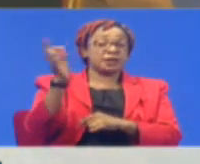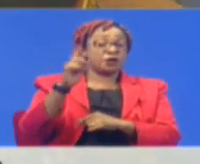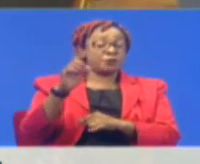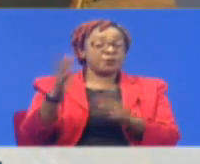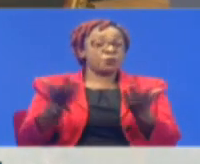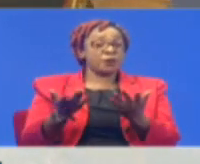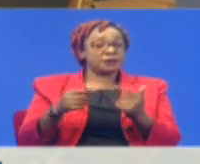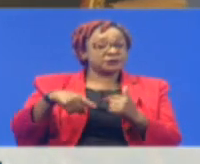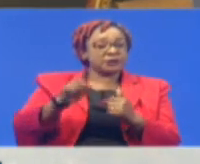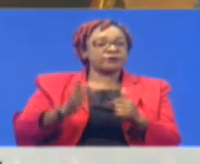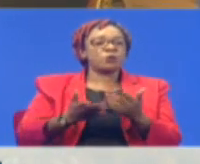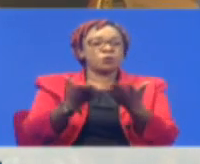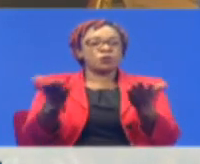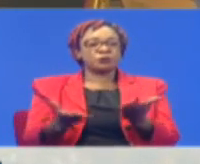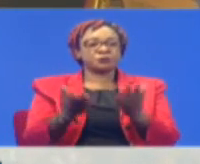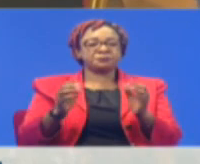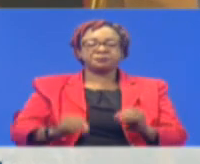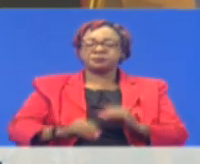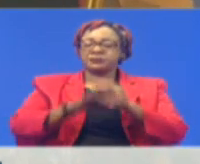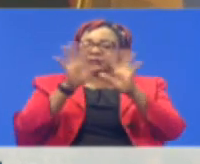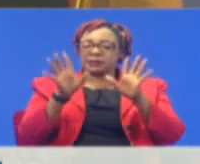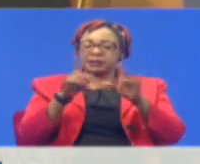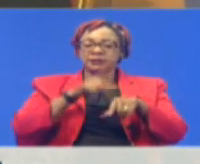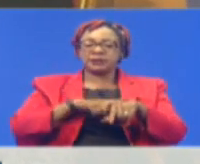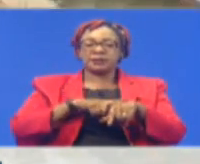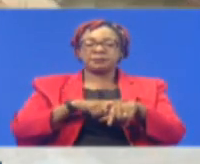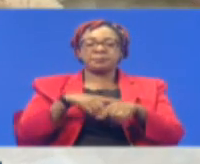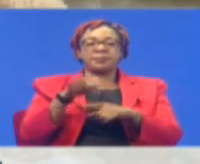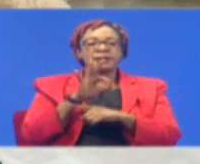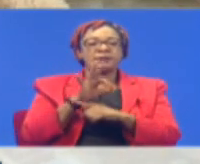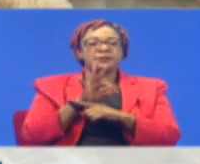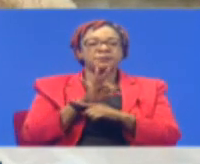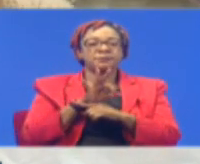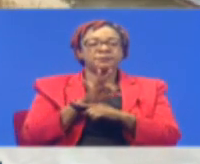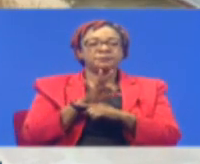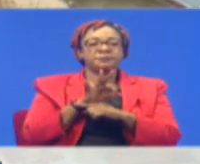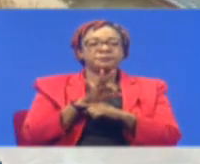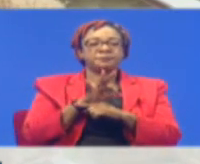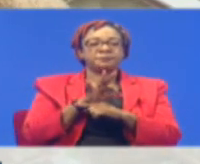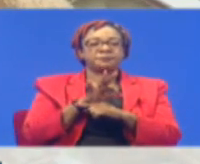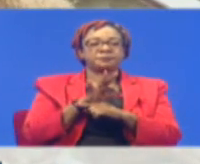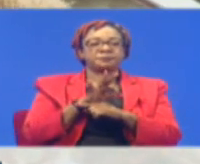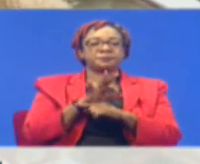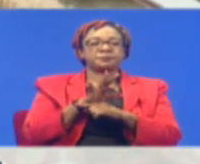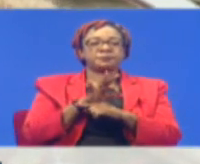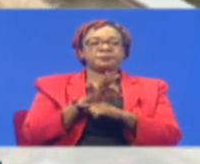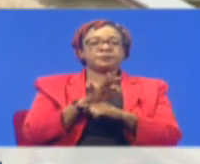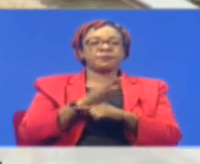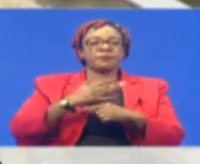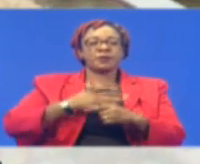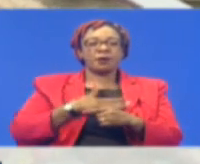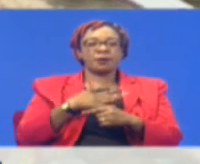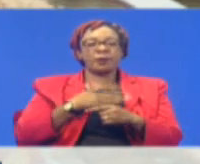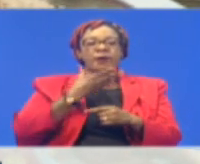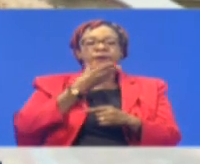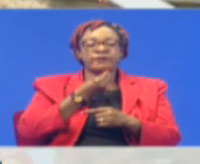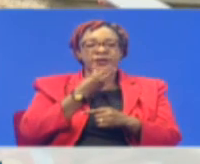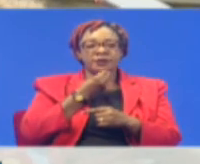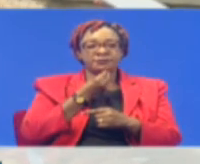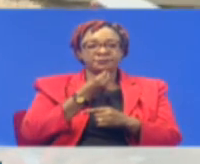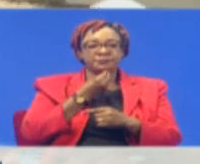ikaweka mambo wazi mwendo wa saa 9 alasiri. Our father, that is Honorable Simeon